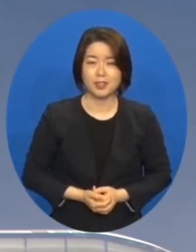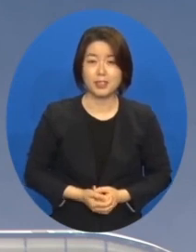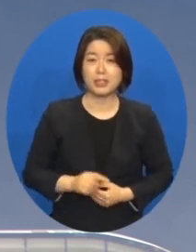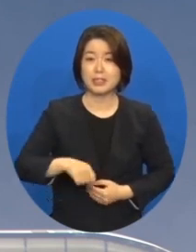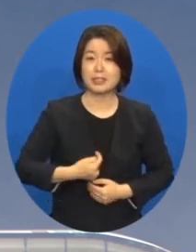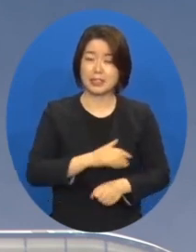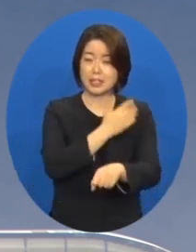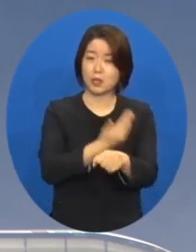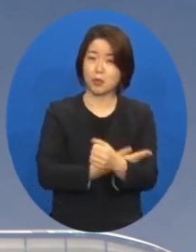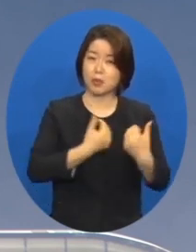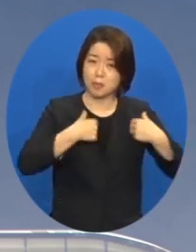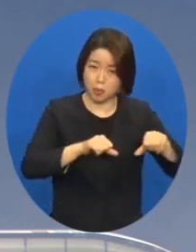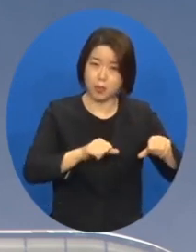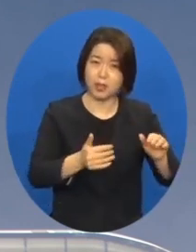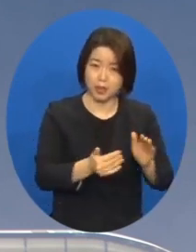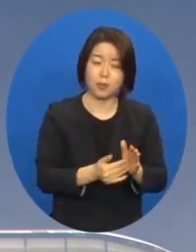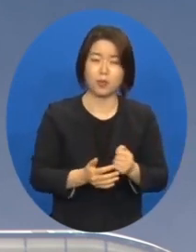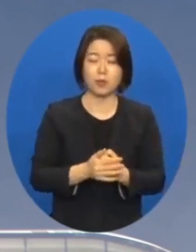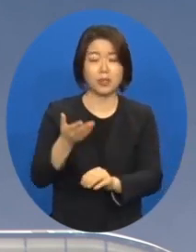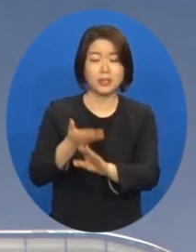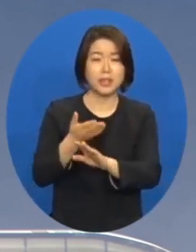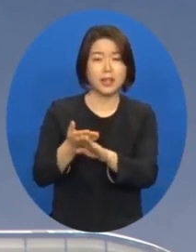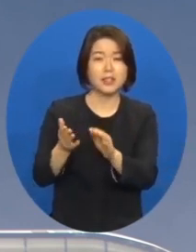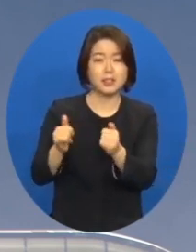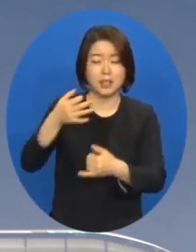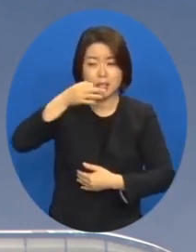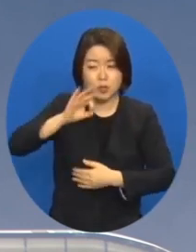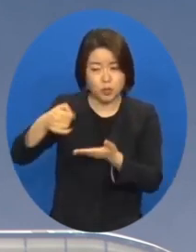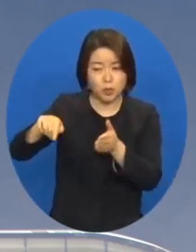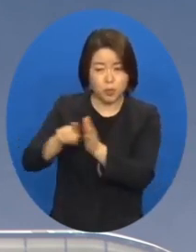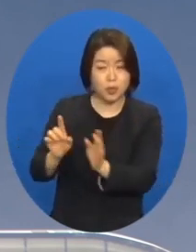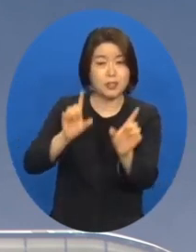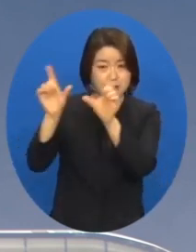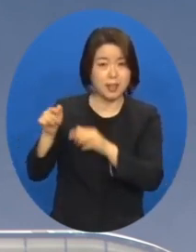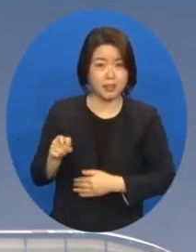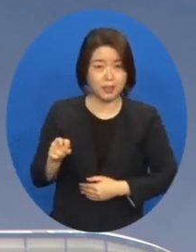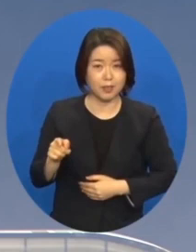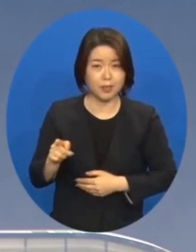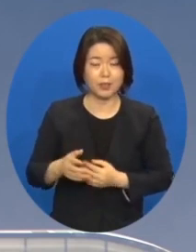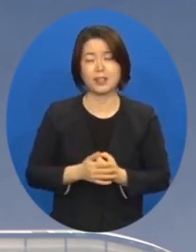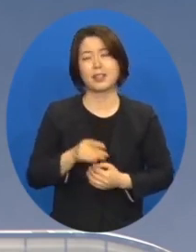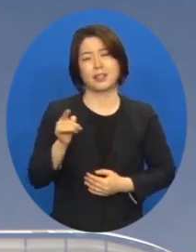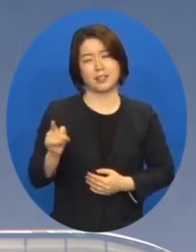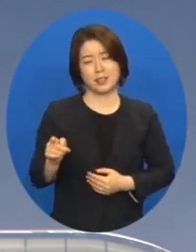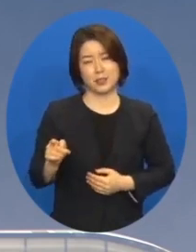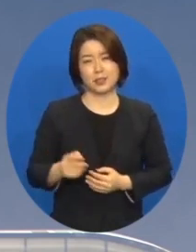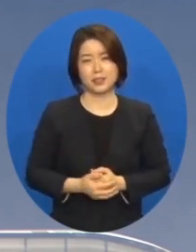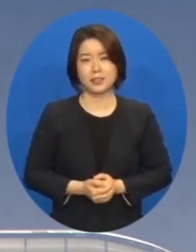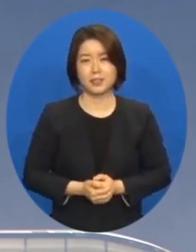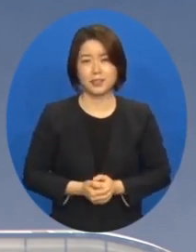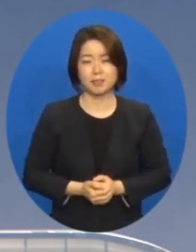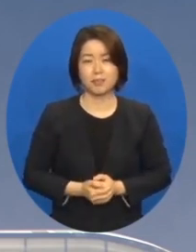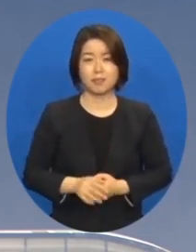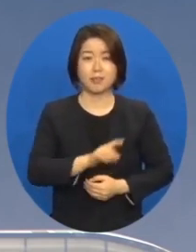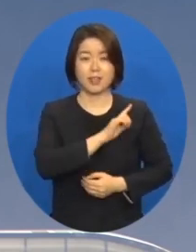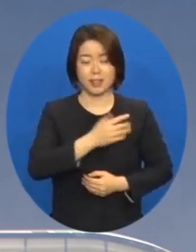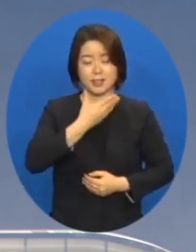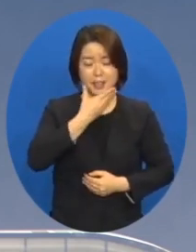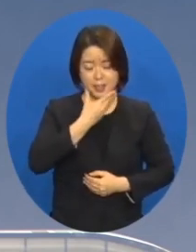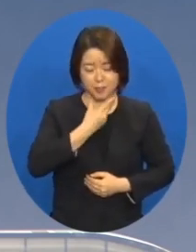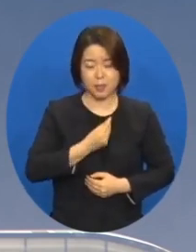자기 권리를 포기하고 다른 사람의 유익을 위해서 사는 것, 이것은 가장